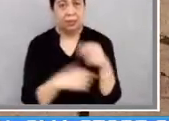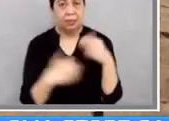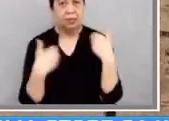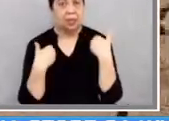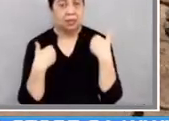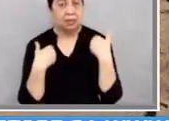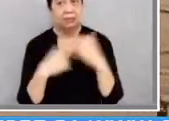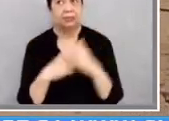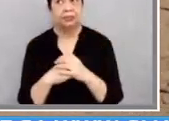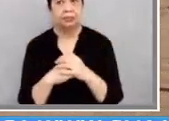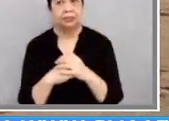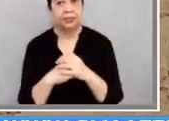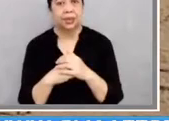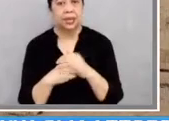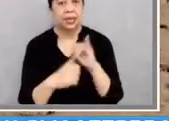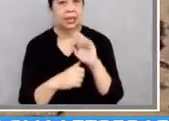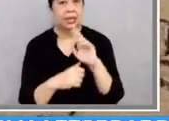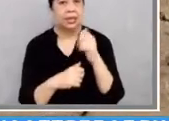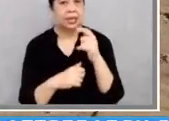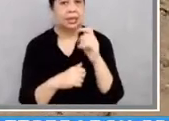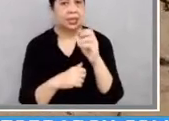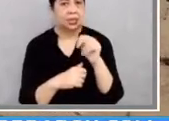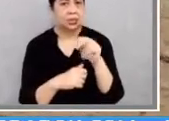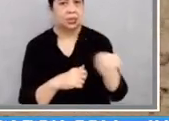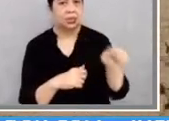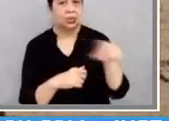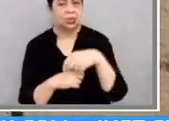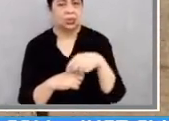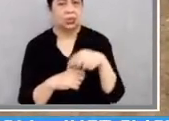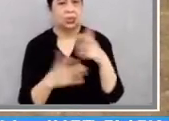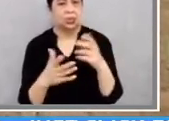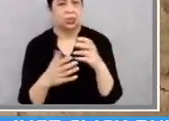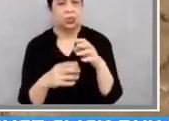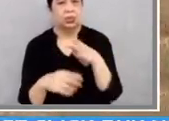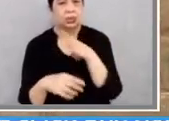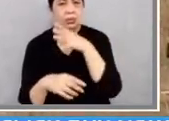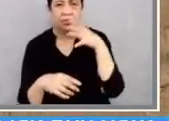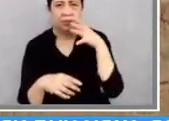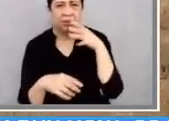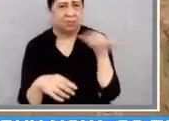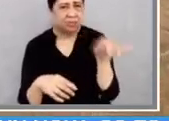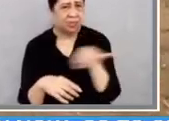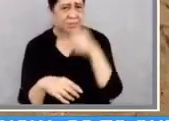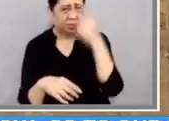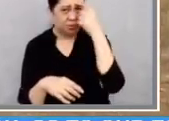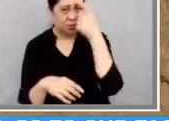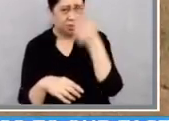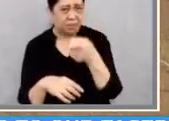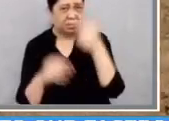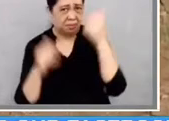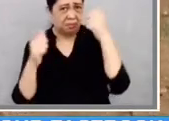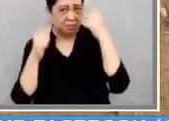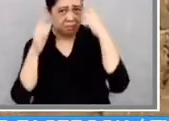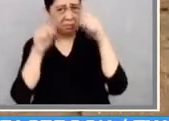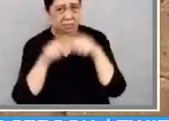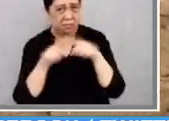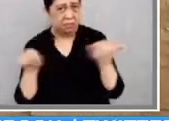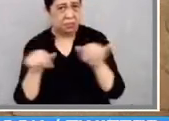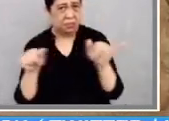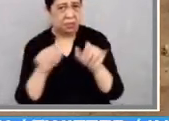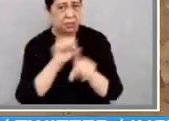ng irigasyon talaga sa mga ating mga sakahan. Ganyan din ho ba ang inyong tingin sa sitwasyon natin